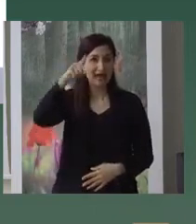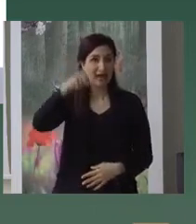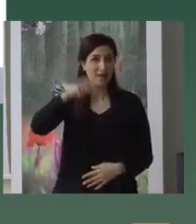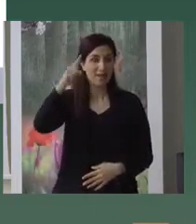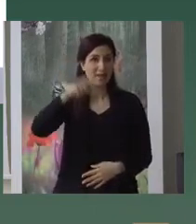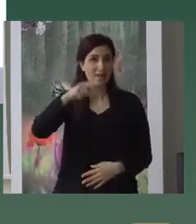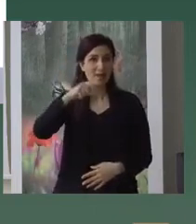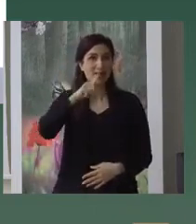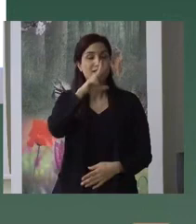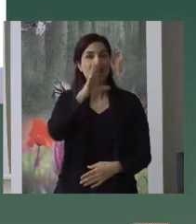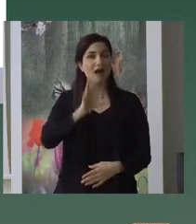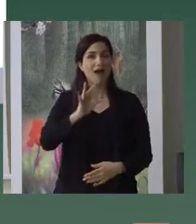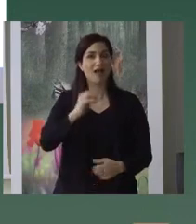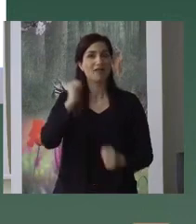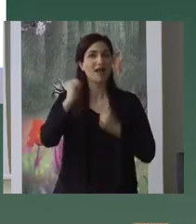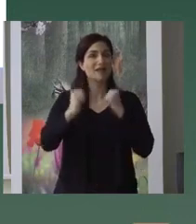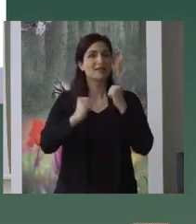από